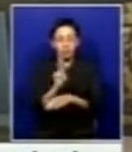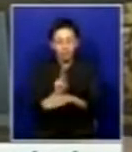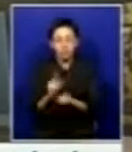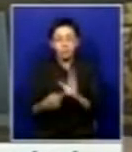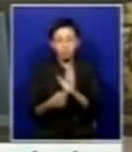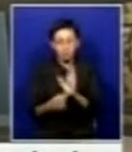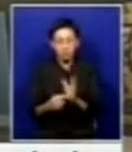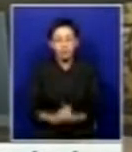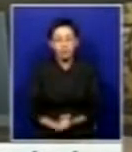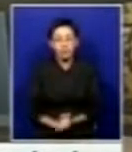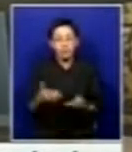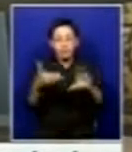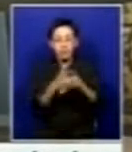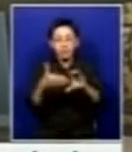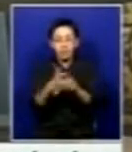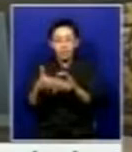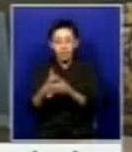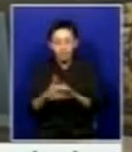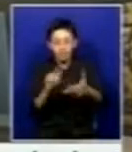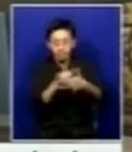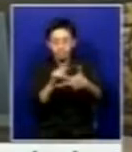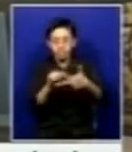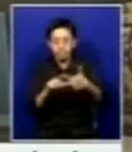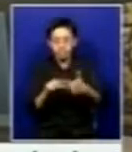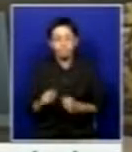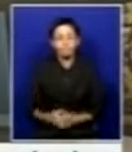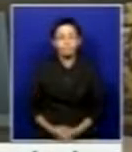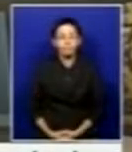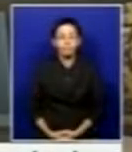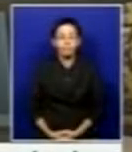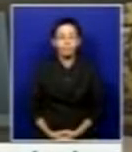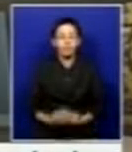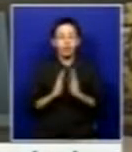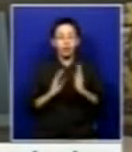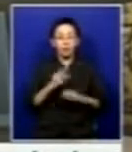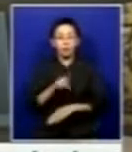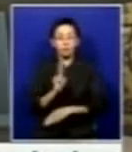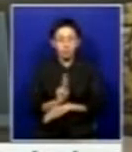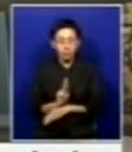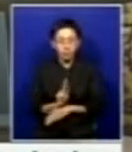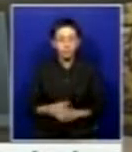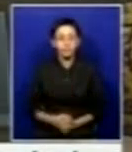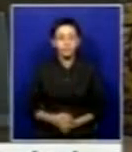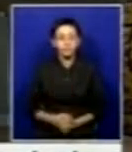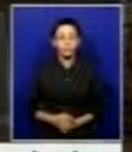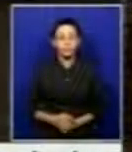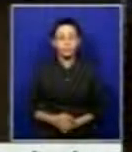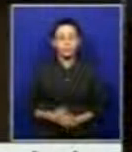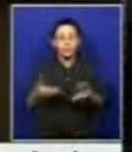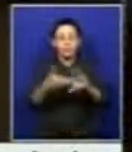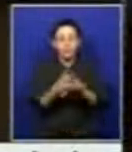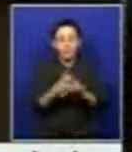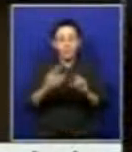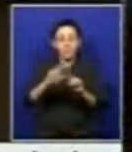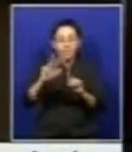มมีอยู่3สไลด์ต้องขอบคุณท่านประธานครับท่านประธานคงเห็นว่าภาพสไลด์ที่3ที่4คงไม่เหม